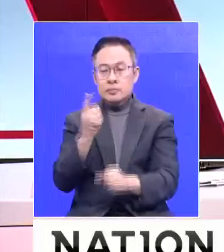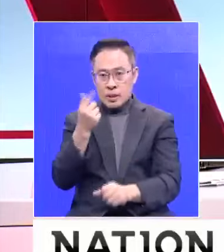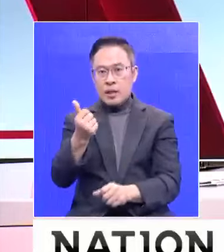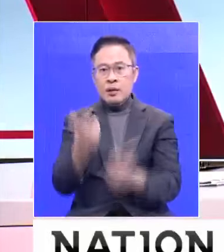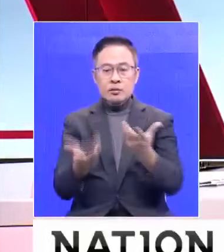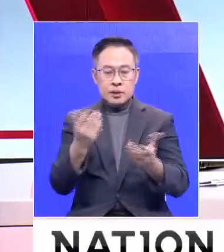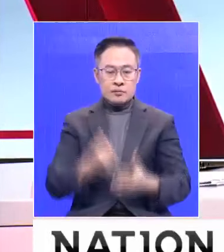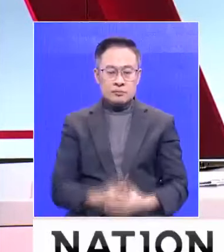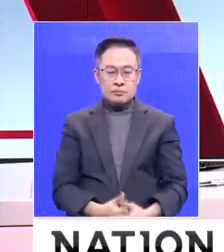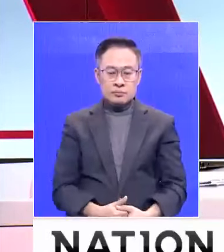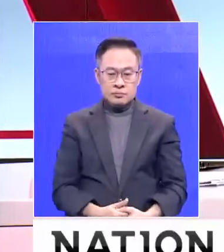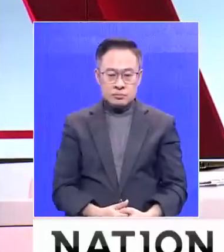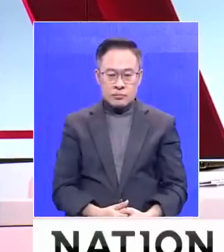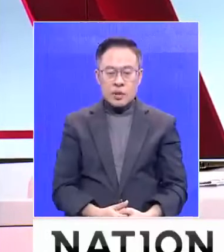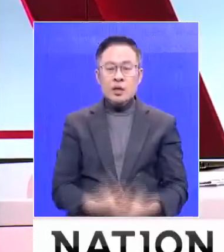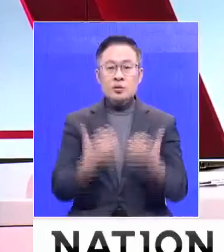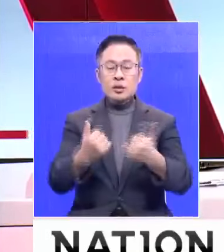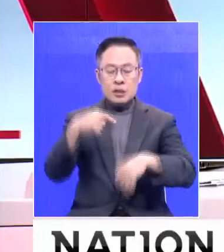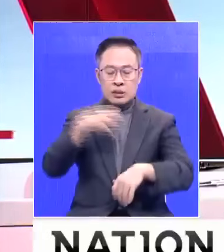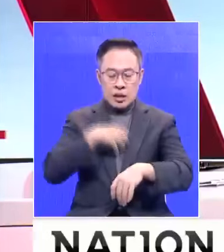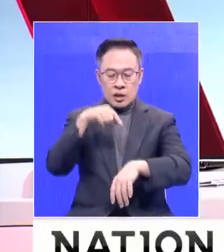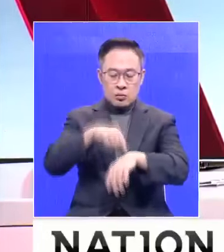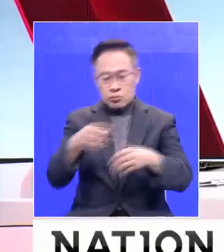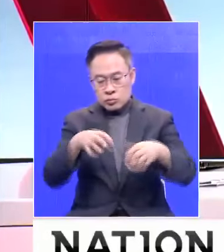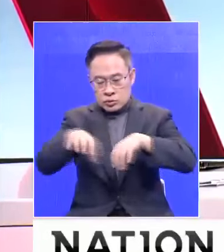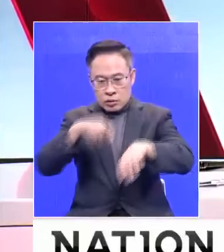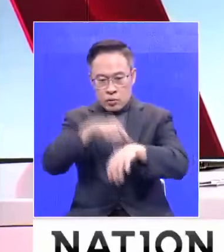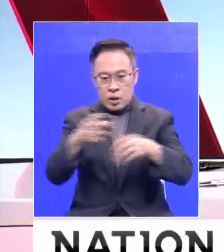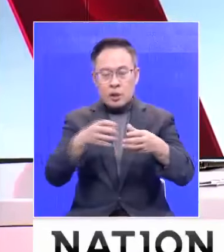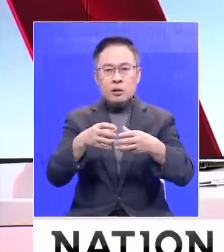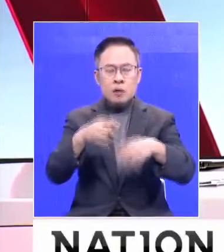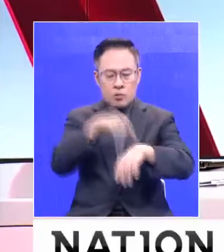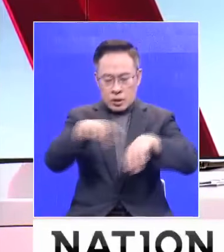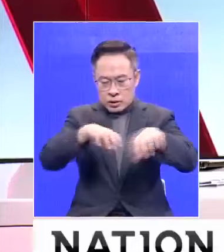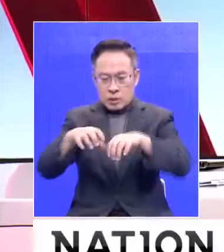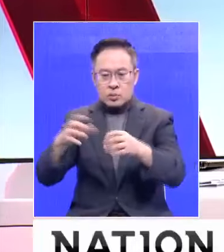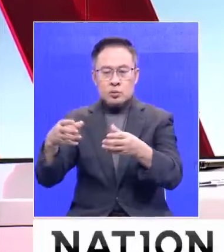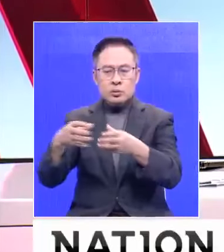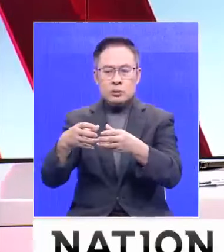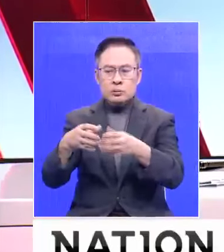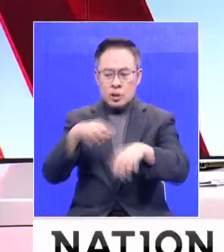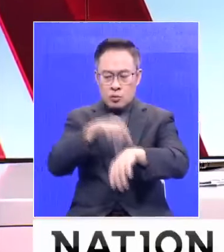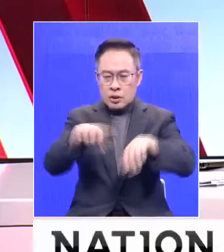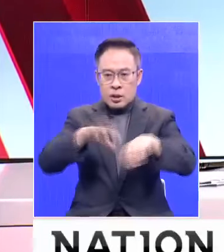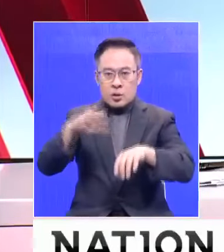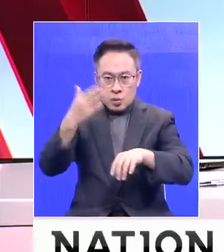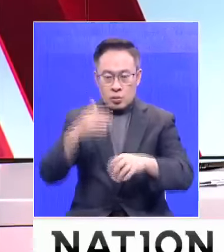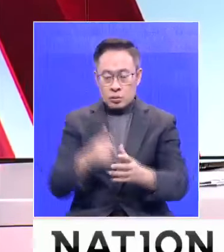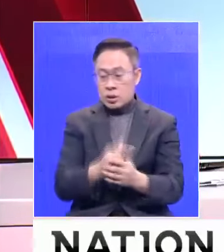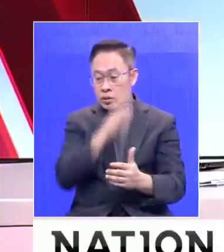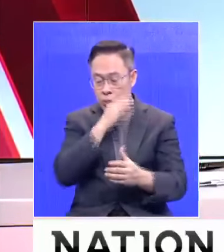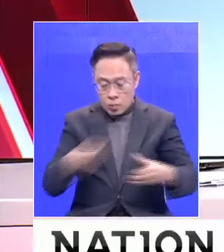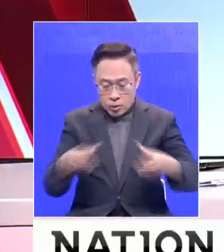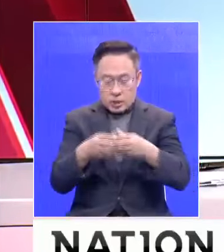ก็คือแม่ฟอร์มทีมให้เสร็จ ฟอร์มทีมให้เสร็จก่อนใช่เอ้ยแต่ก็กลัวเรื่องของการร้องตามมาอีกนะว่าอ้าว ใช่แล้วถ้าเกิดฟอร์มทีมจะถามว่